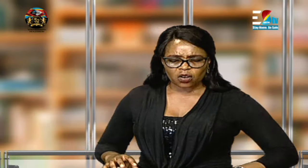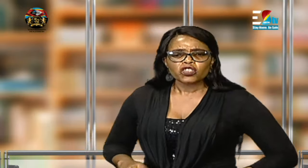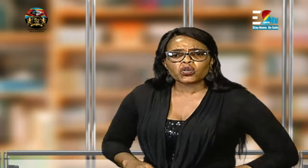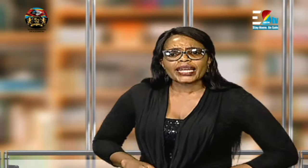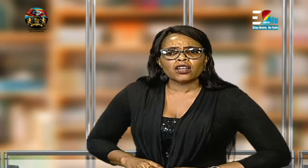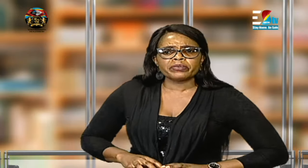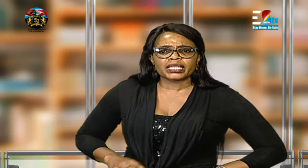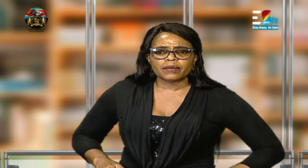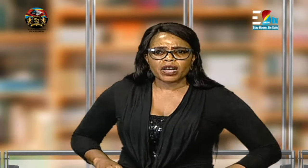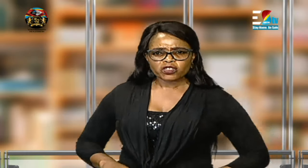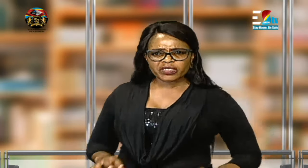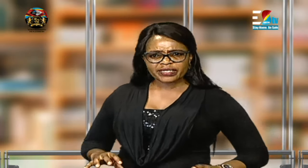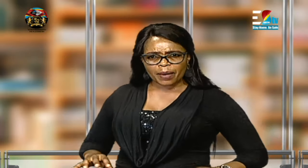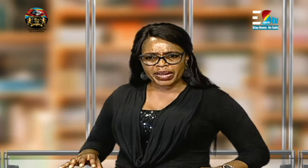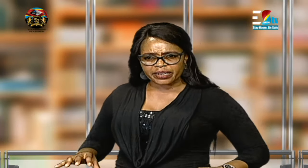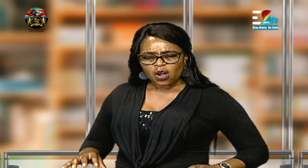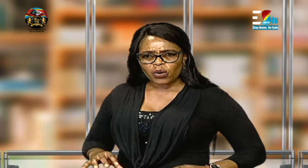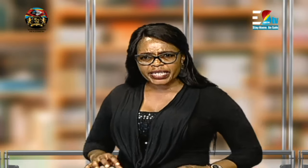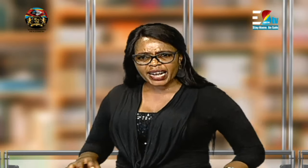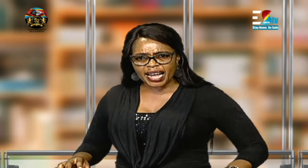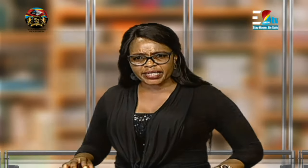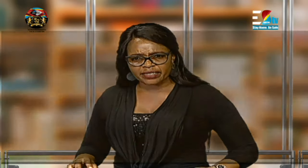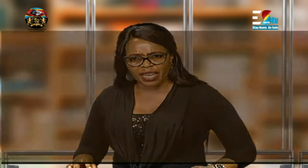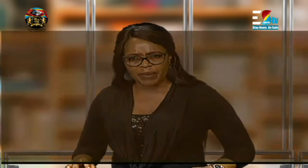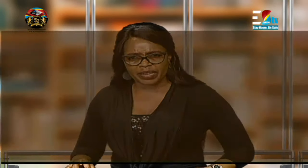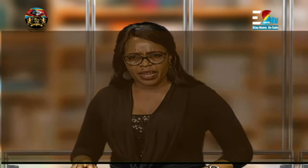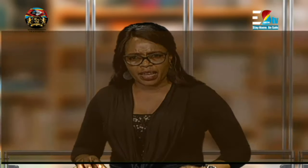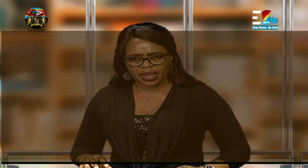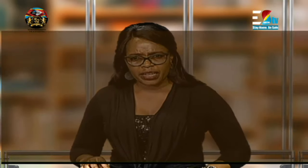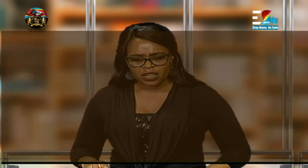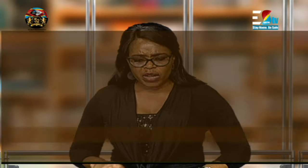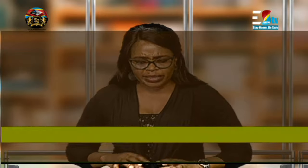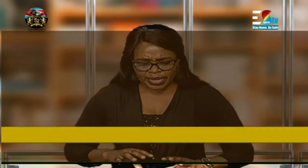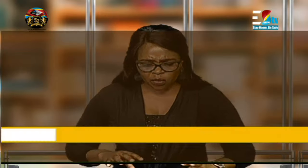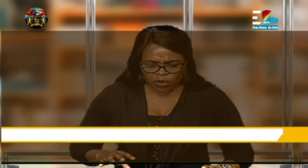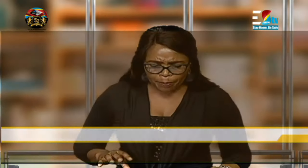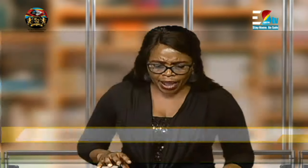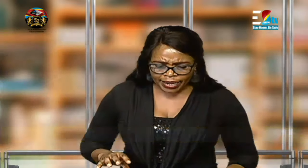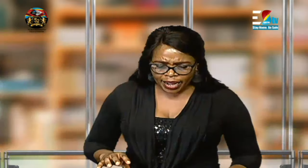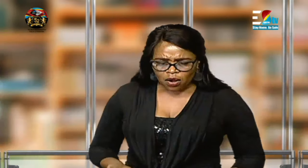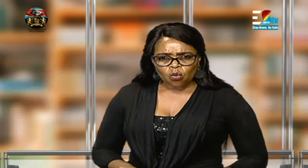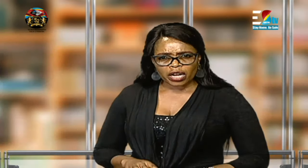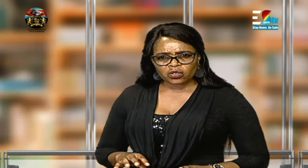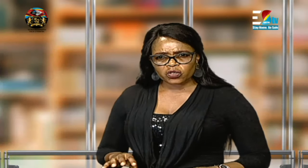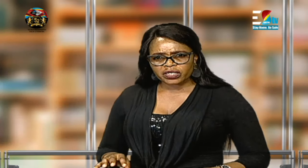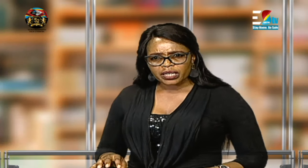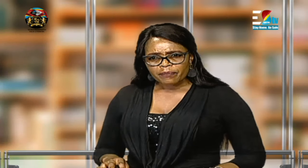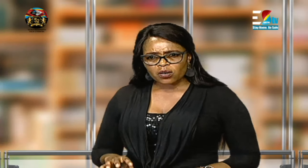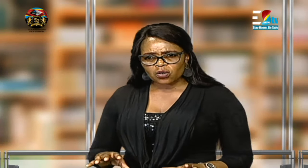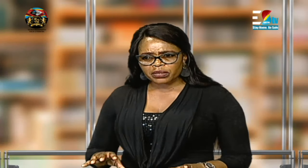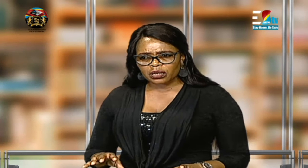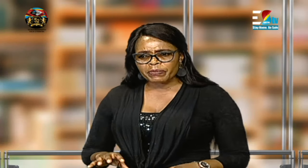lenzaba yakho sokucala lo mtimba sosenthabeni kwentekani enthabeni uyaqala ke uyabhala ungasho